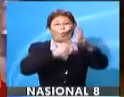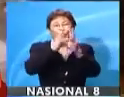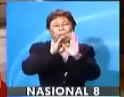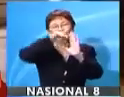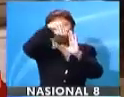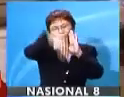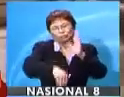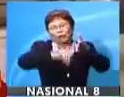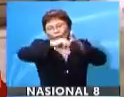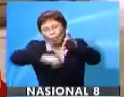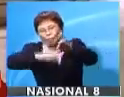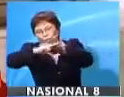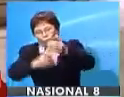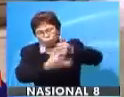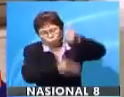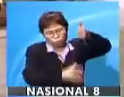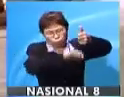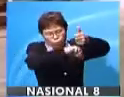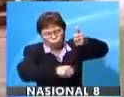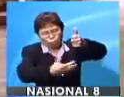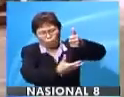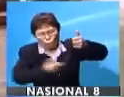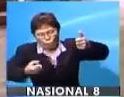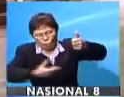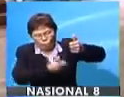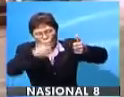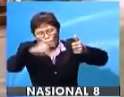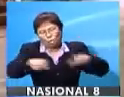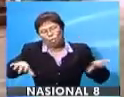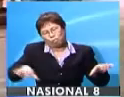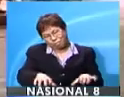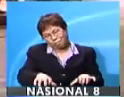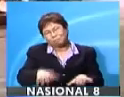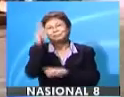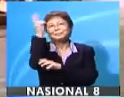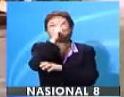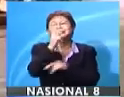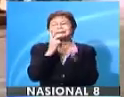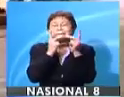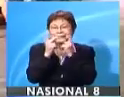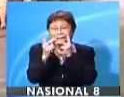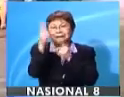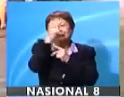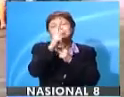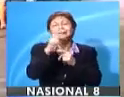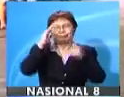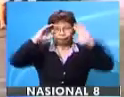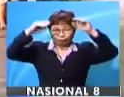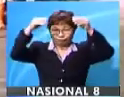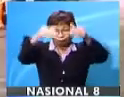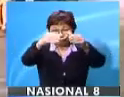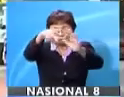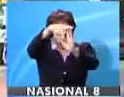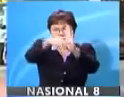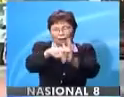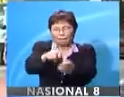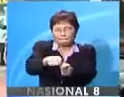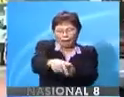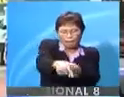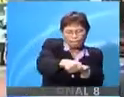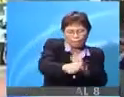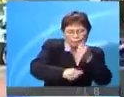jatuh, pemotongan peruntukan perbelanjaan mungkin perlu dilakukan. Kerajaan katanya akan terus menekankan prinsip